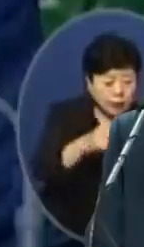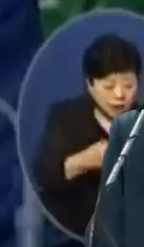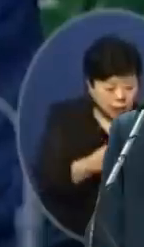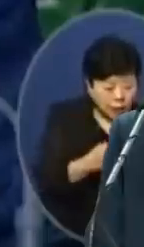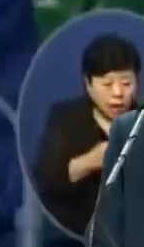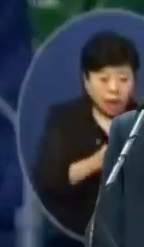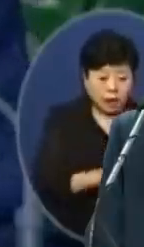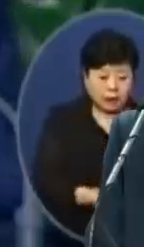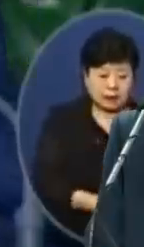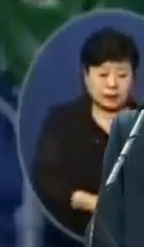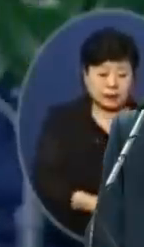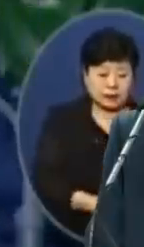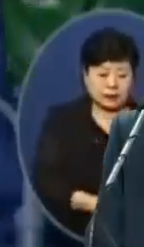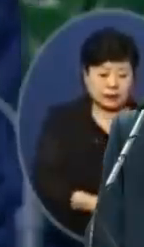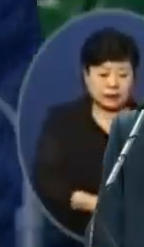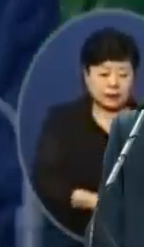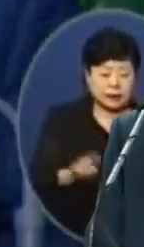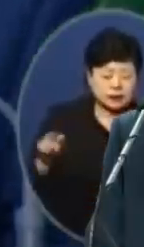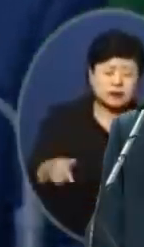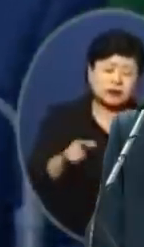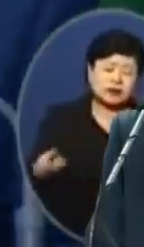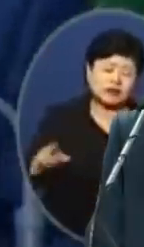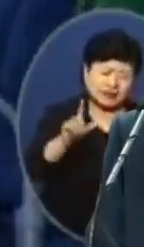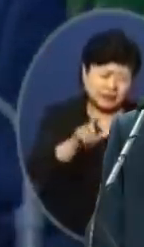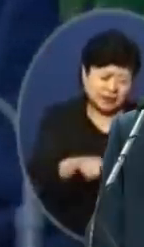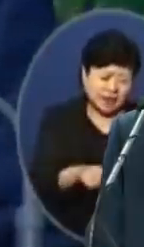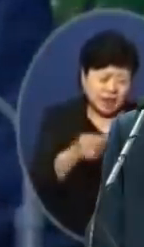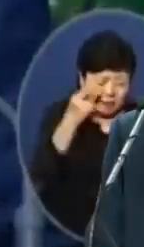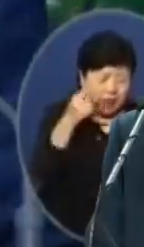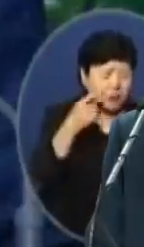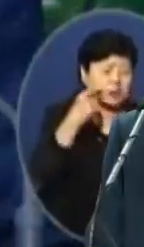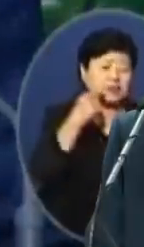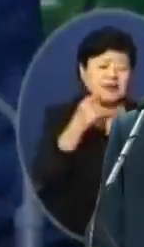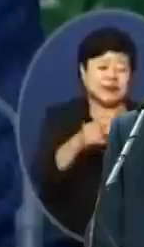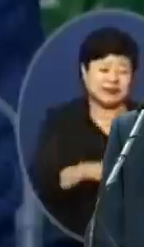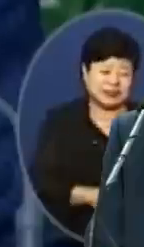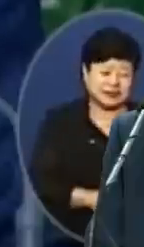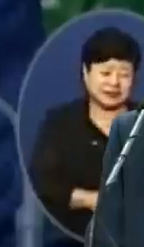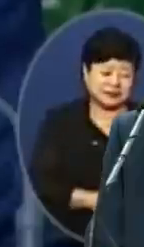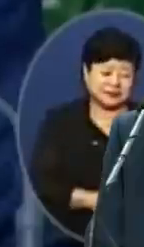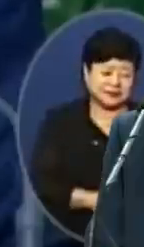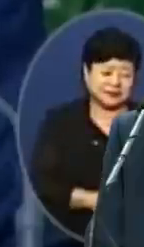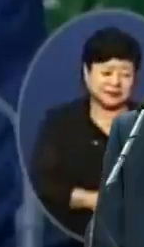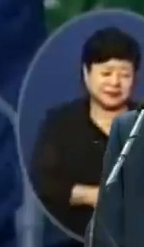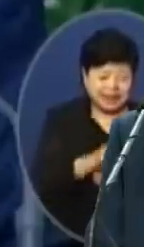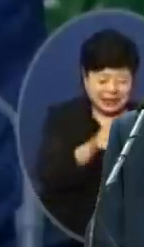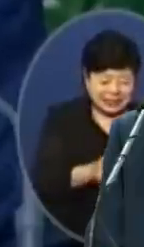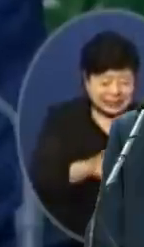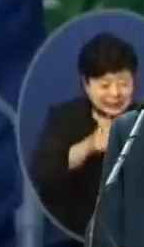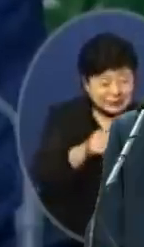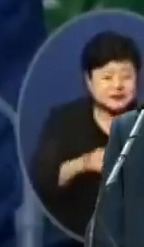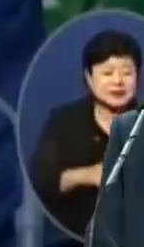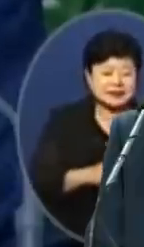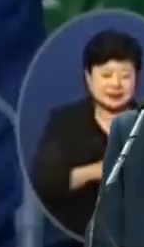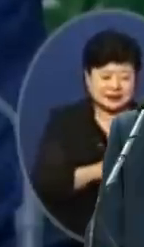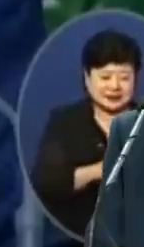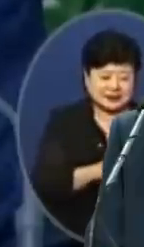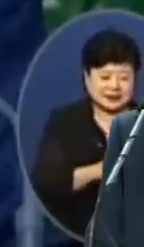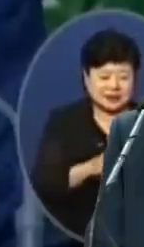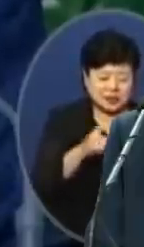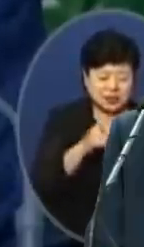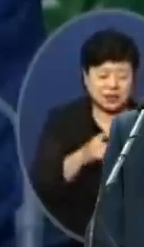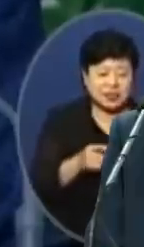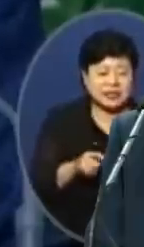것 같았어요. 그래서 저녁 때가 되었을 때 내가 박요수아 목사님 보고 말했습니다. 하나님이 교회를